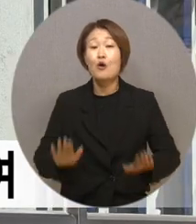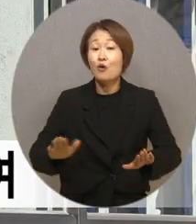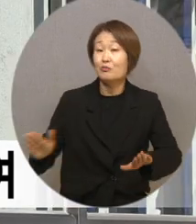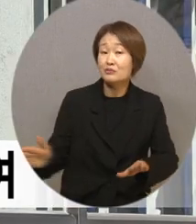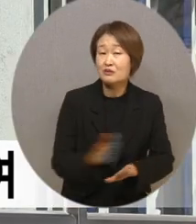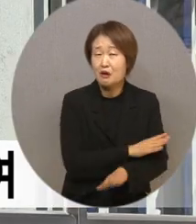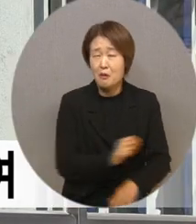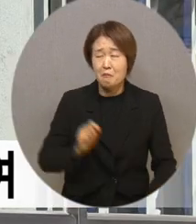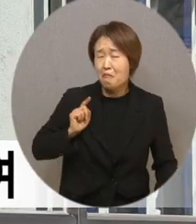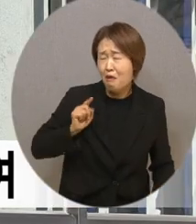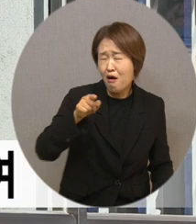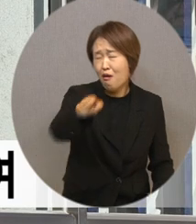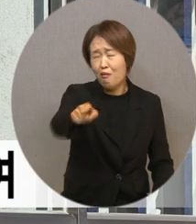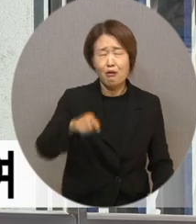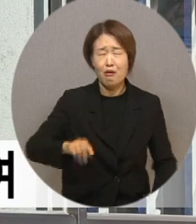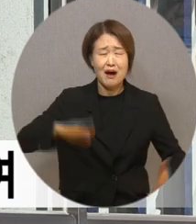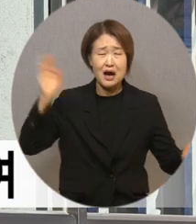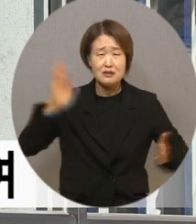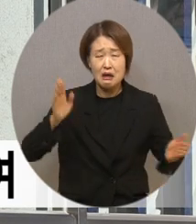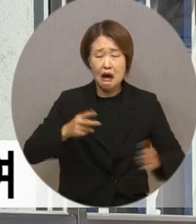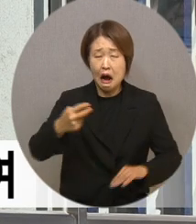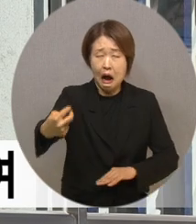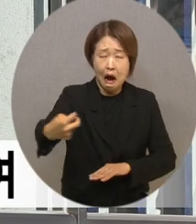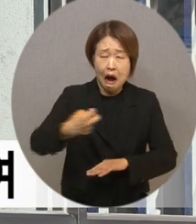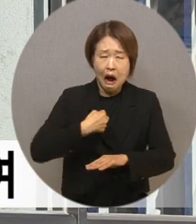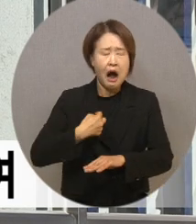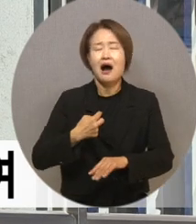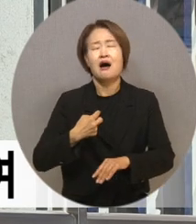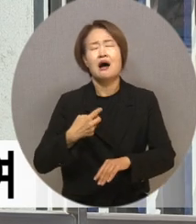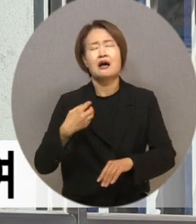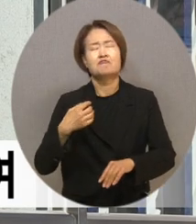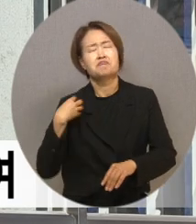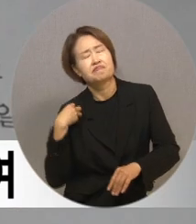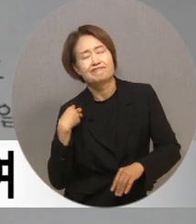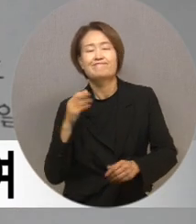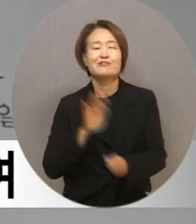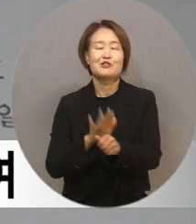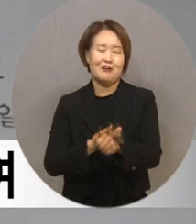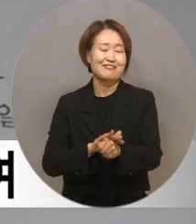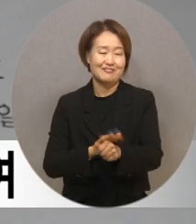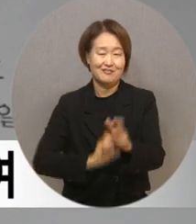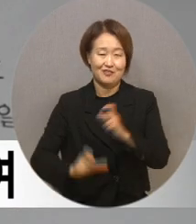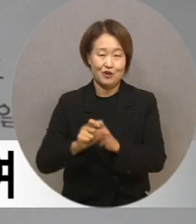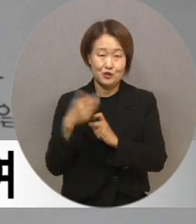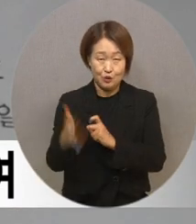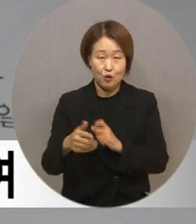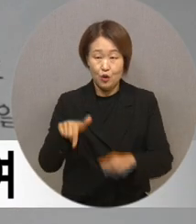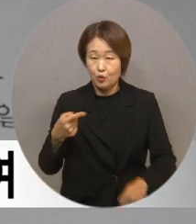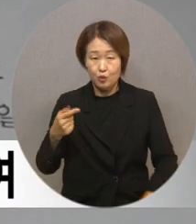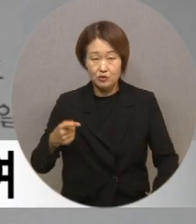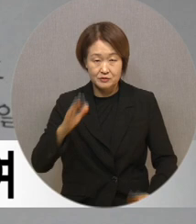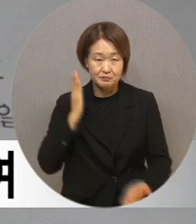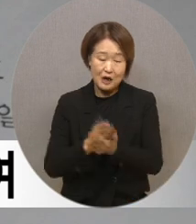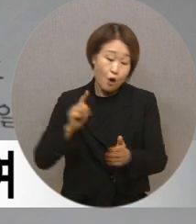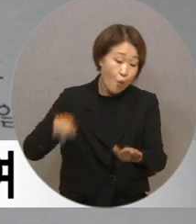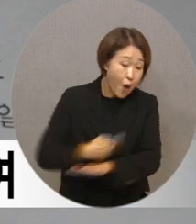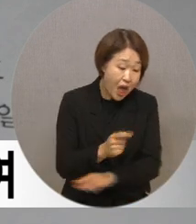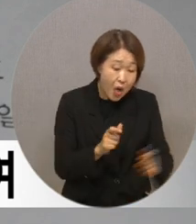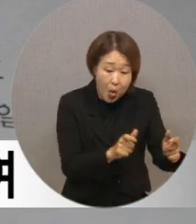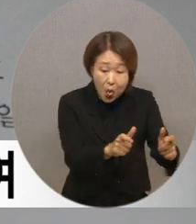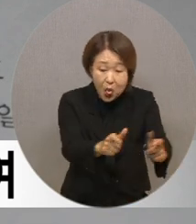올해부터는 원거리 거주 학생의 교통비 부담 해소를 위한 지원을 확대해 고흥읍을 제외한 읍면에 거주하는